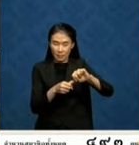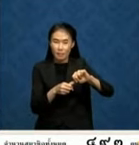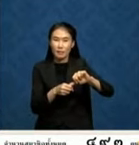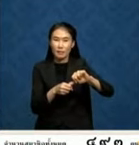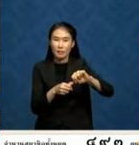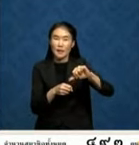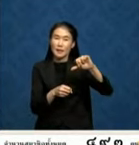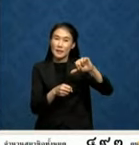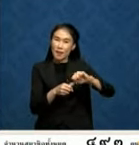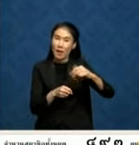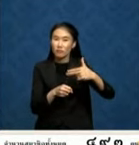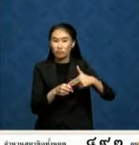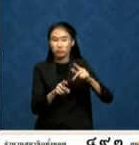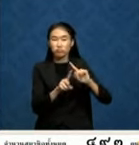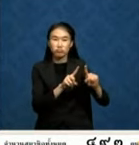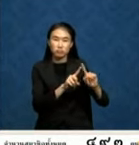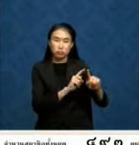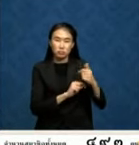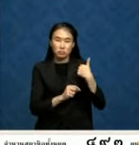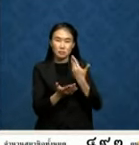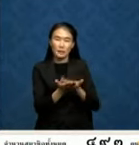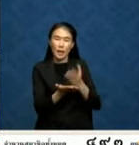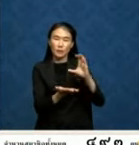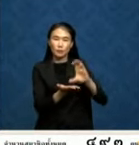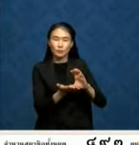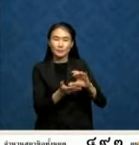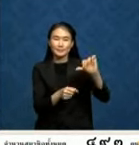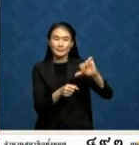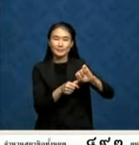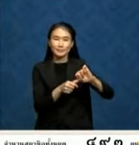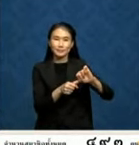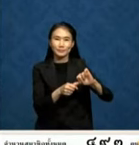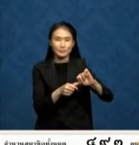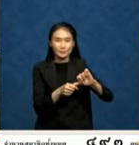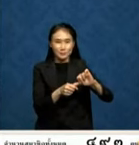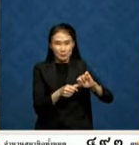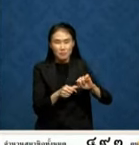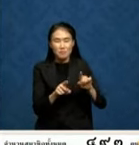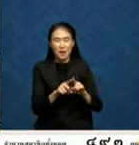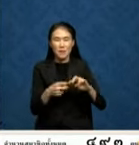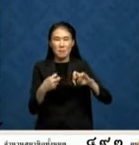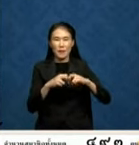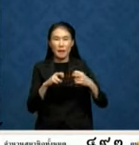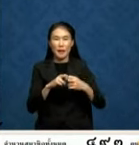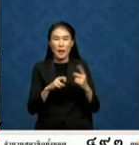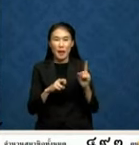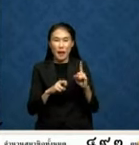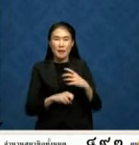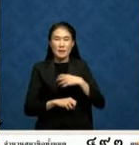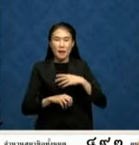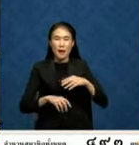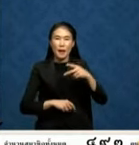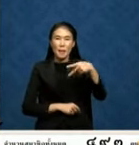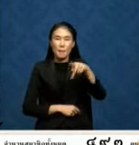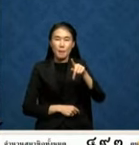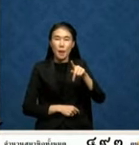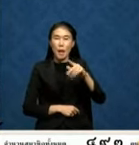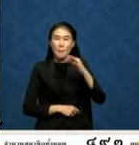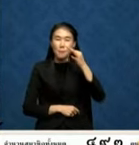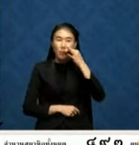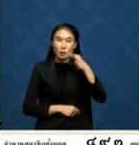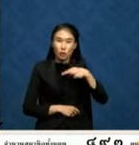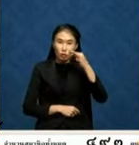ไว้นะครับแล้วก็ทำให้ต้นทุนของค่าแก๊สเนี่ยก็เป็นส่วนหนึ่งที่เป็นภาระที่เราก็ให้ทางปตท.นะครับ